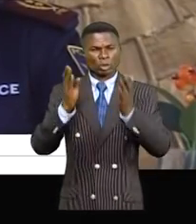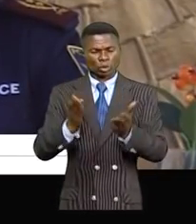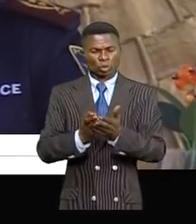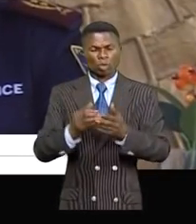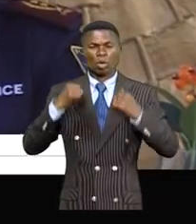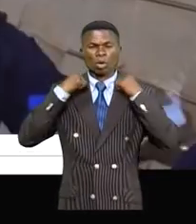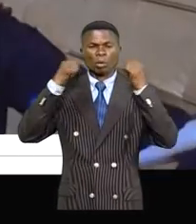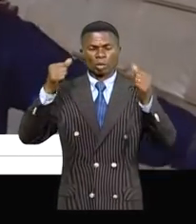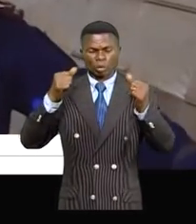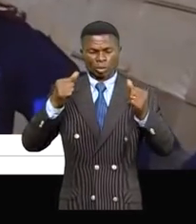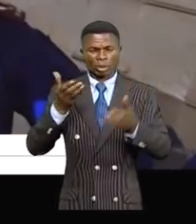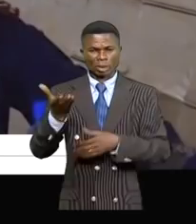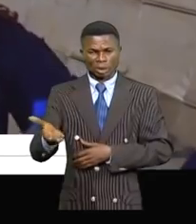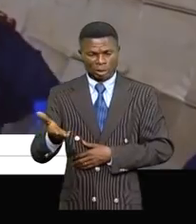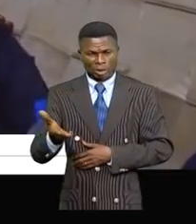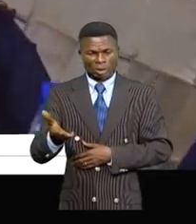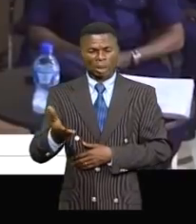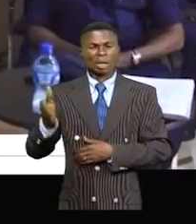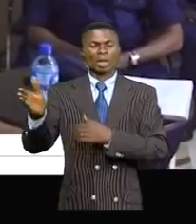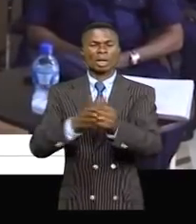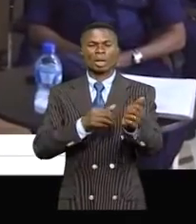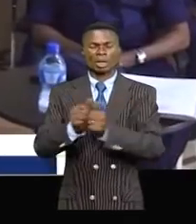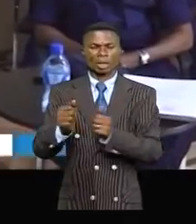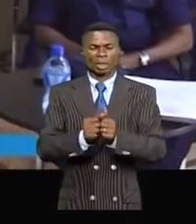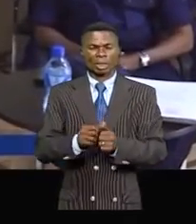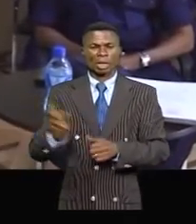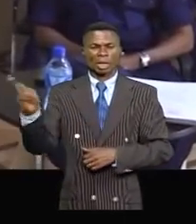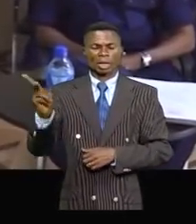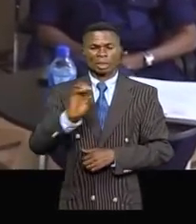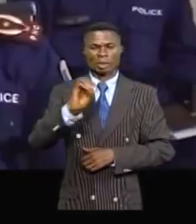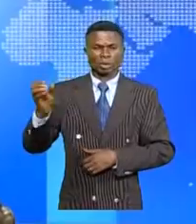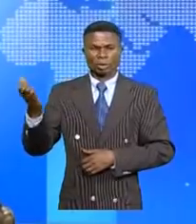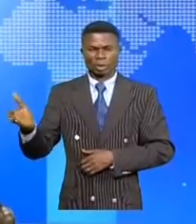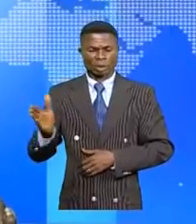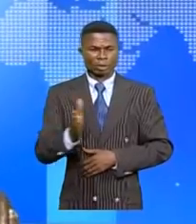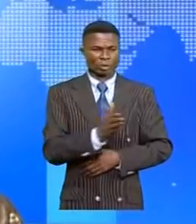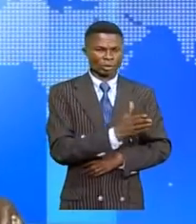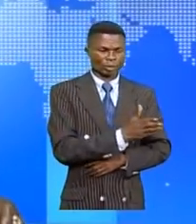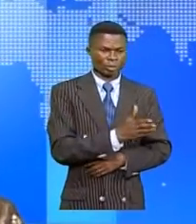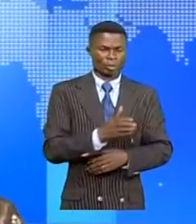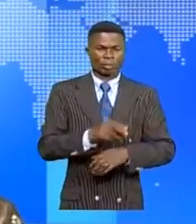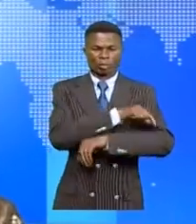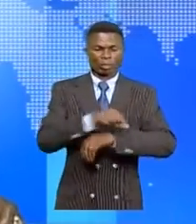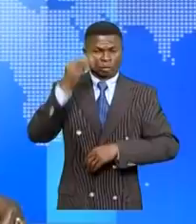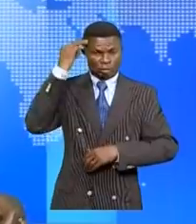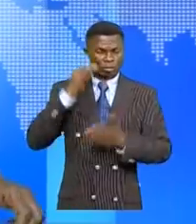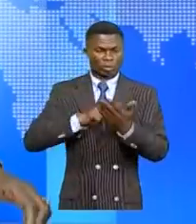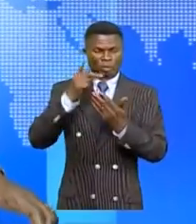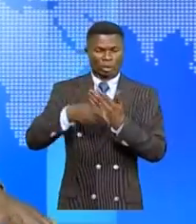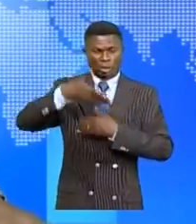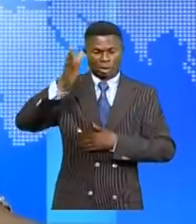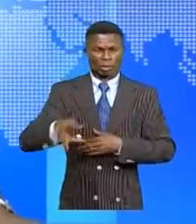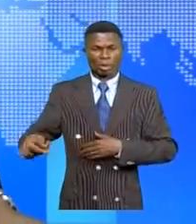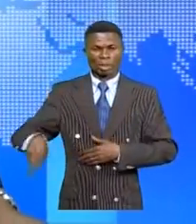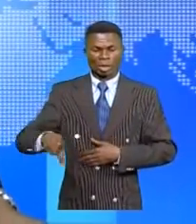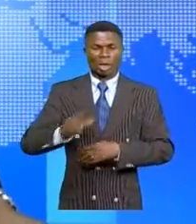velléité de nature à déstabiliser le Kasaï oriental. Au ministère du Plan, les experts provinciaux étaient